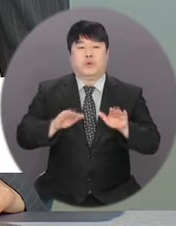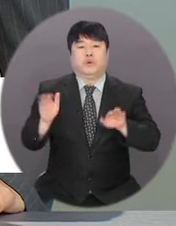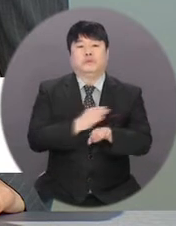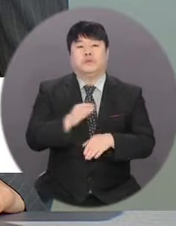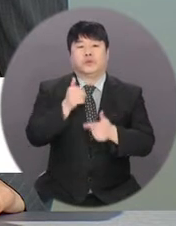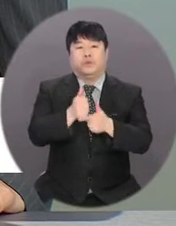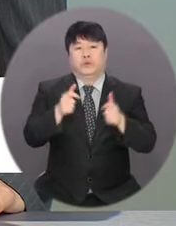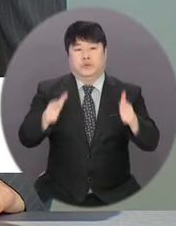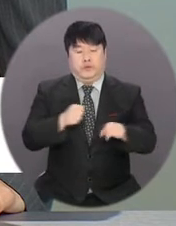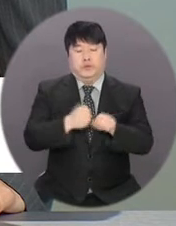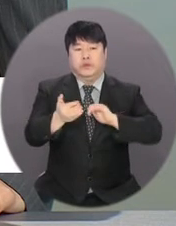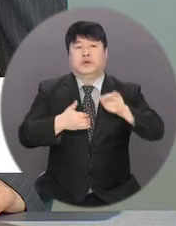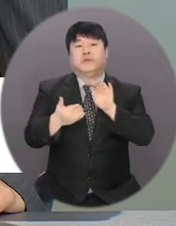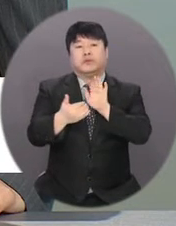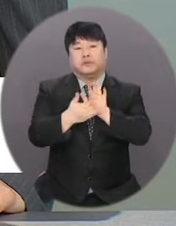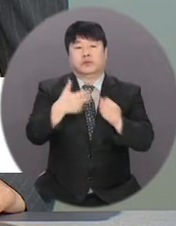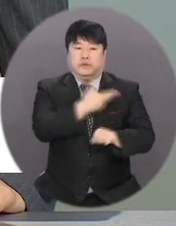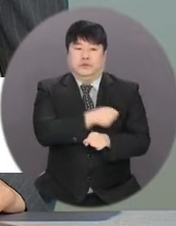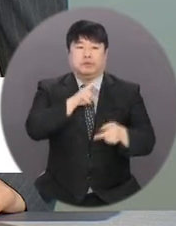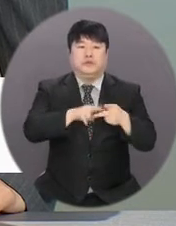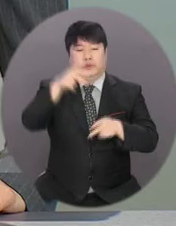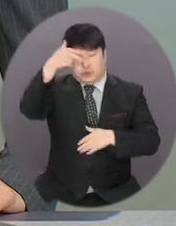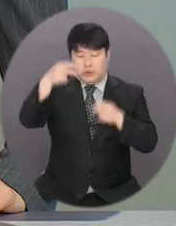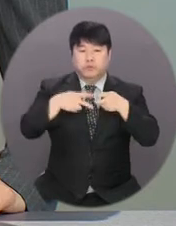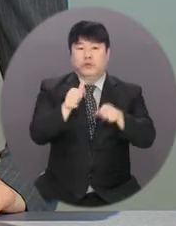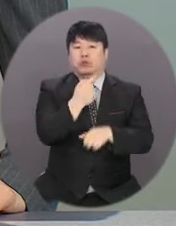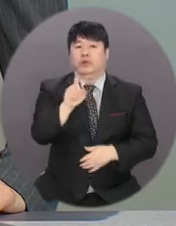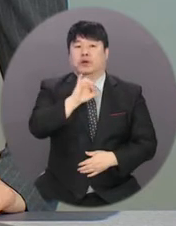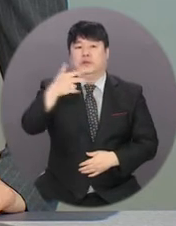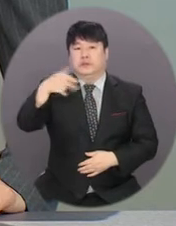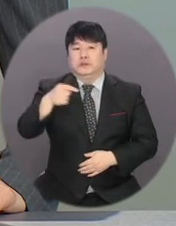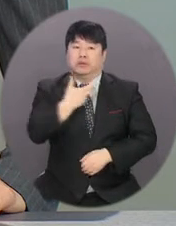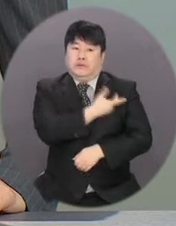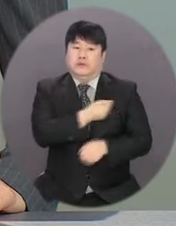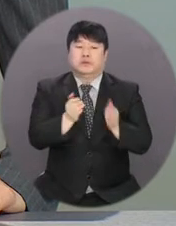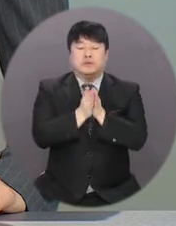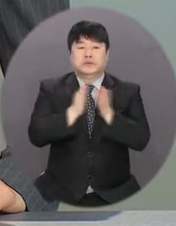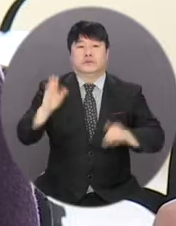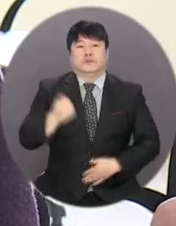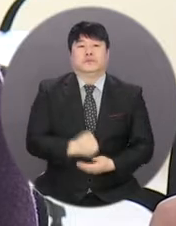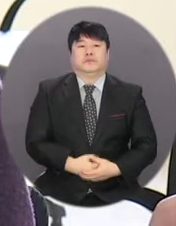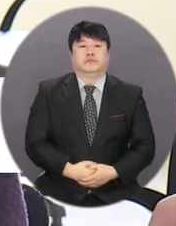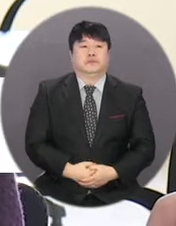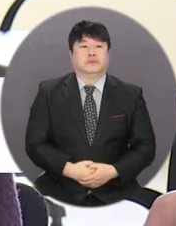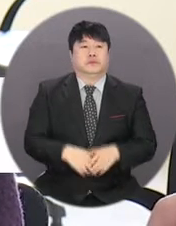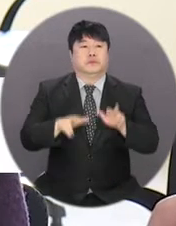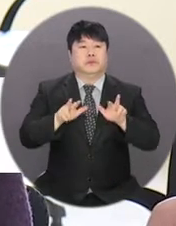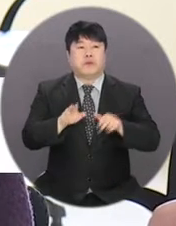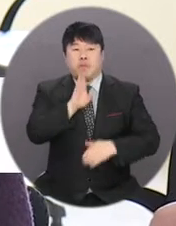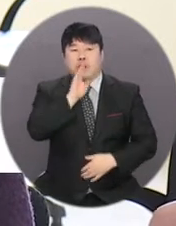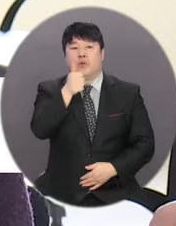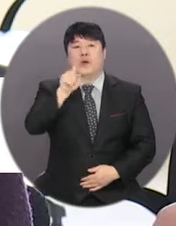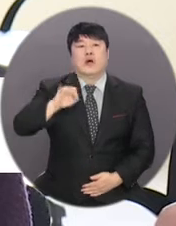오늘부터 호남권역 예방접종센터인 조선대병원에서 화이자 백신 접종이 시작됐습니다. 지금 이제